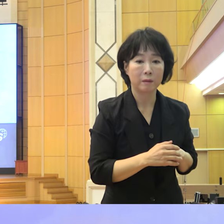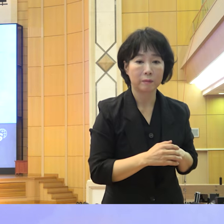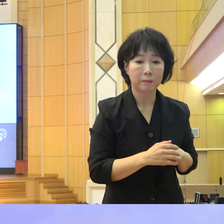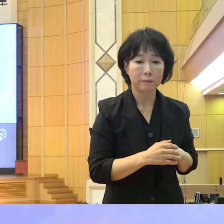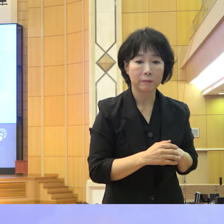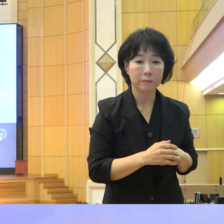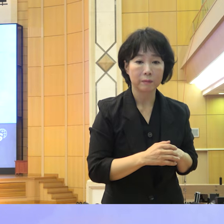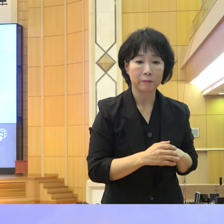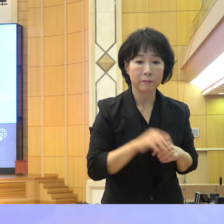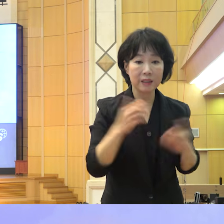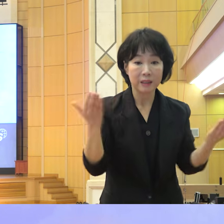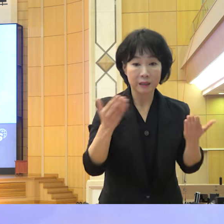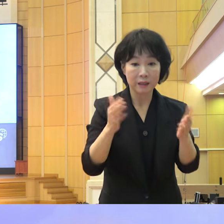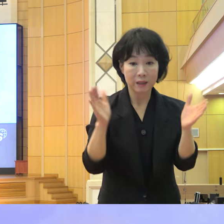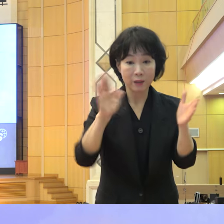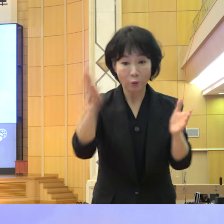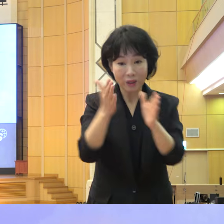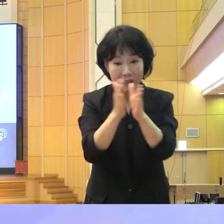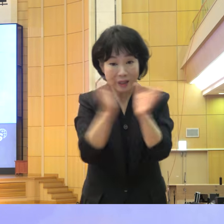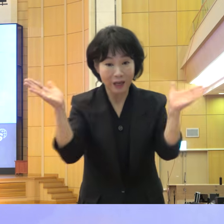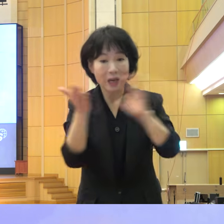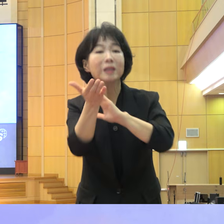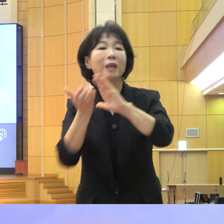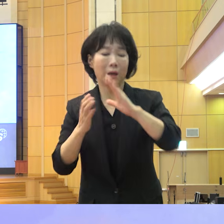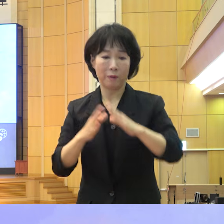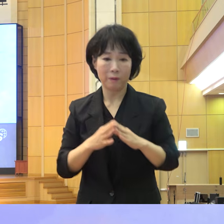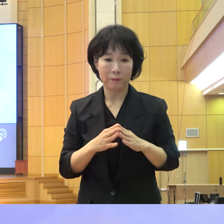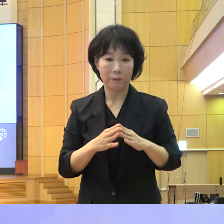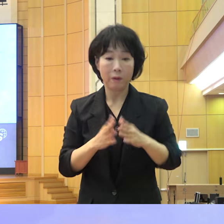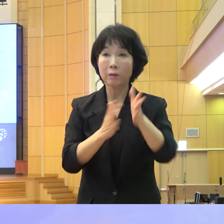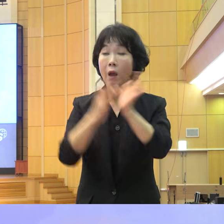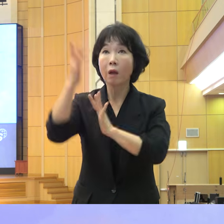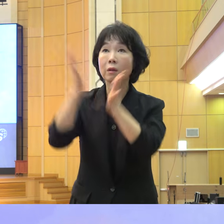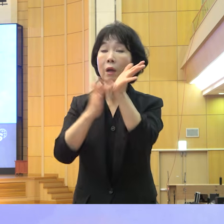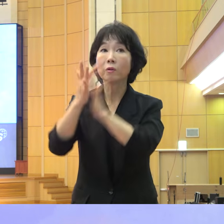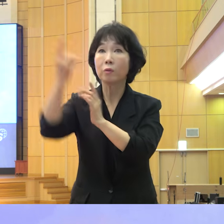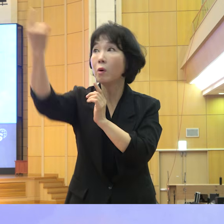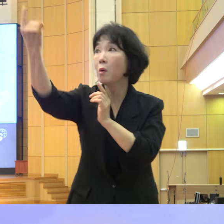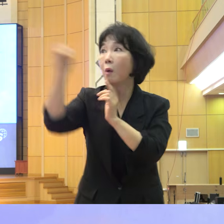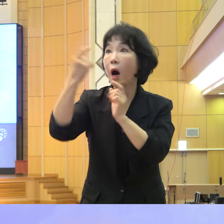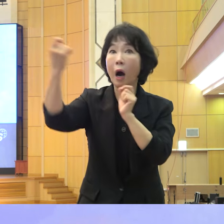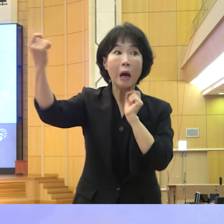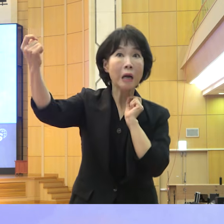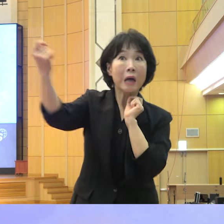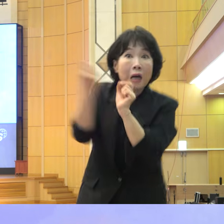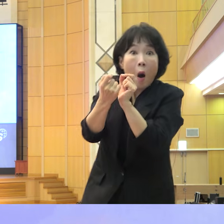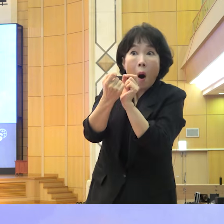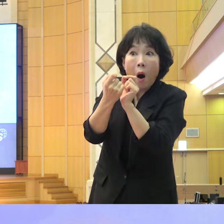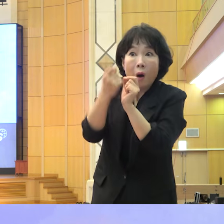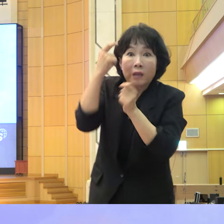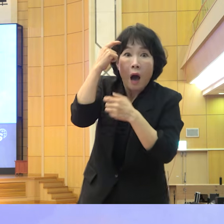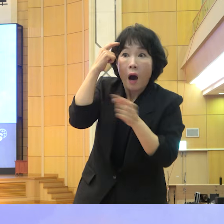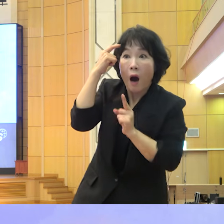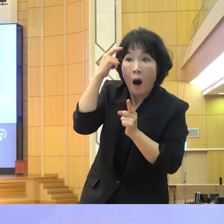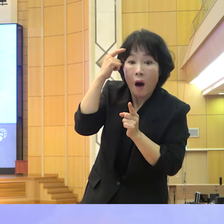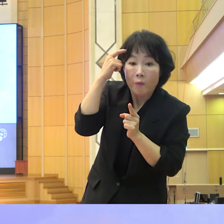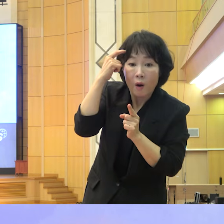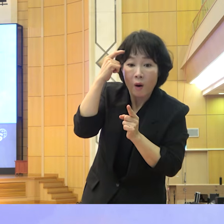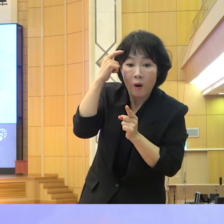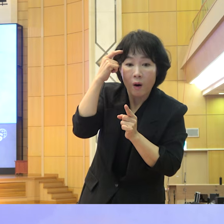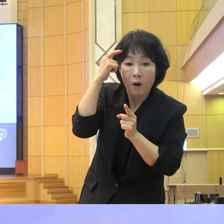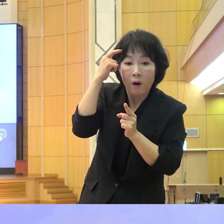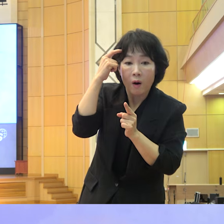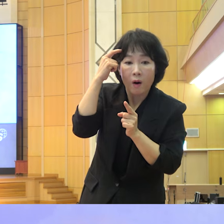이런 일이 되기를 시작하거든. 시작한단 말은, 주님이 올 때가 됐구나. 이렇게 여러분들이 주님이 올